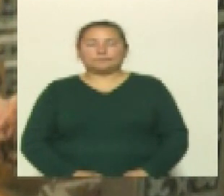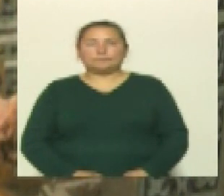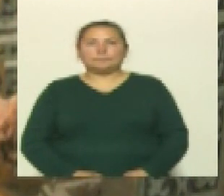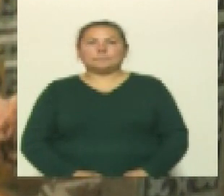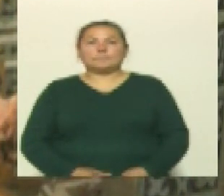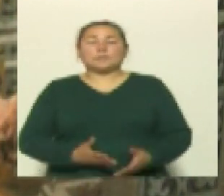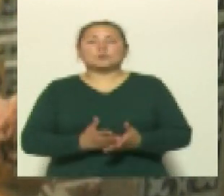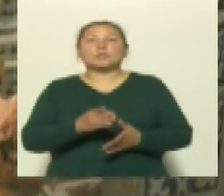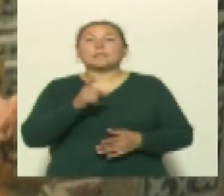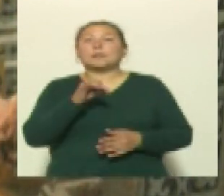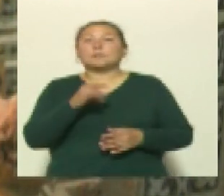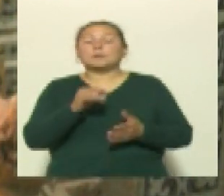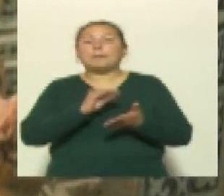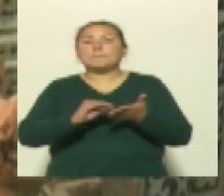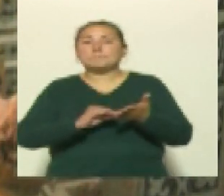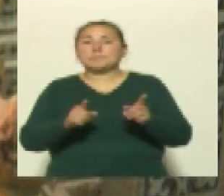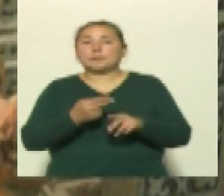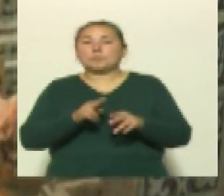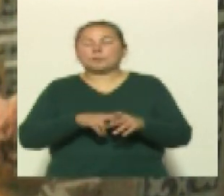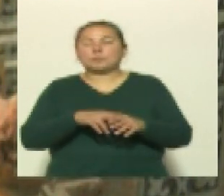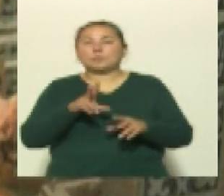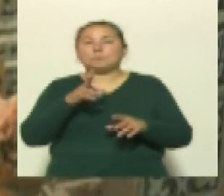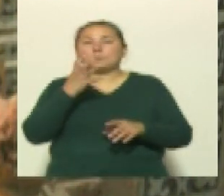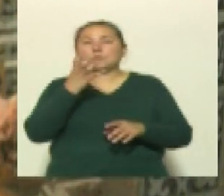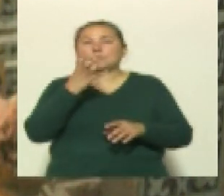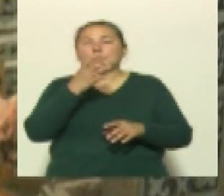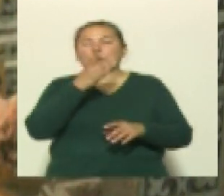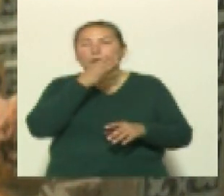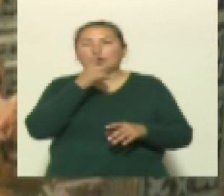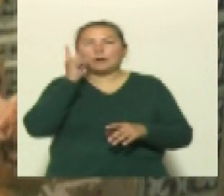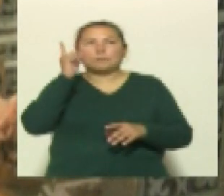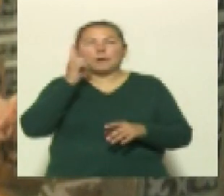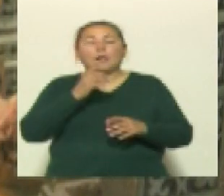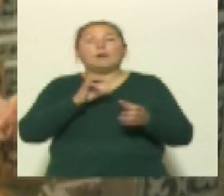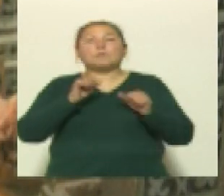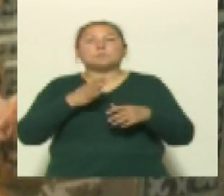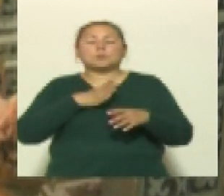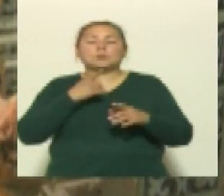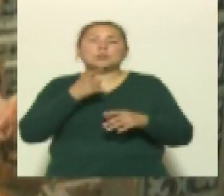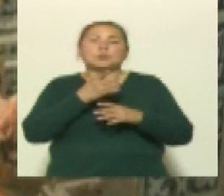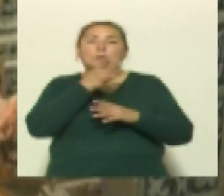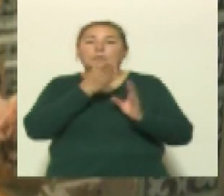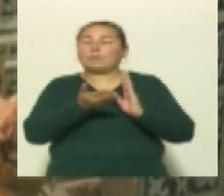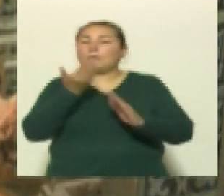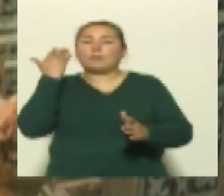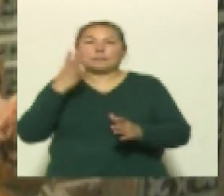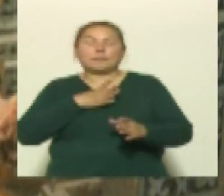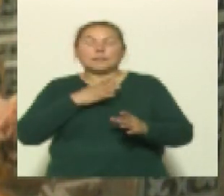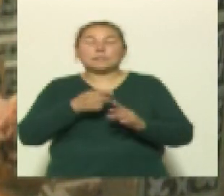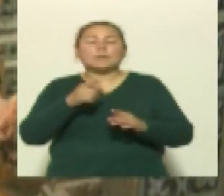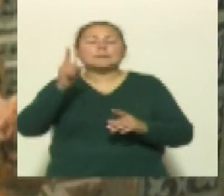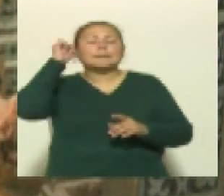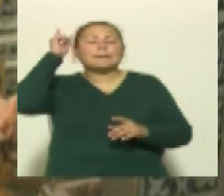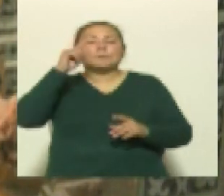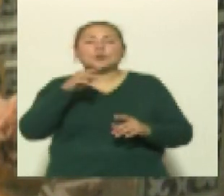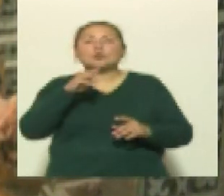сложение текста в целом похоже на письменность которая датируется 500 годами а до этого возможно и тысячелетия Потому что эти древнетюркские